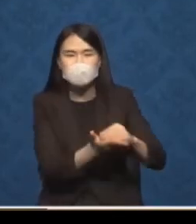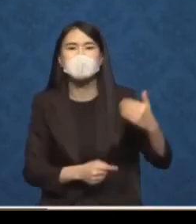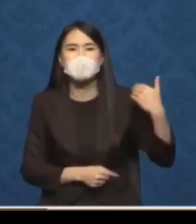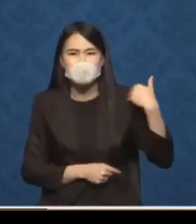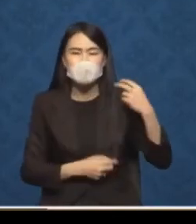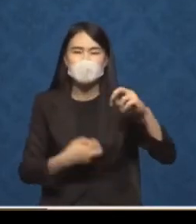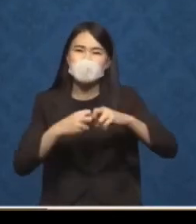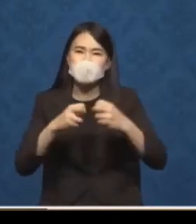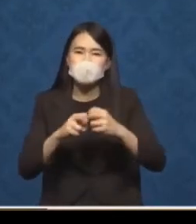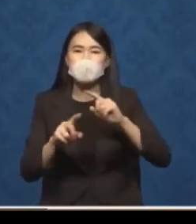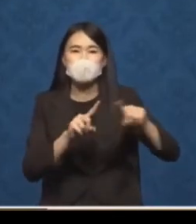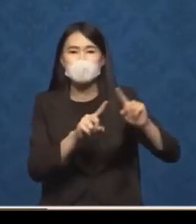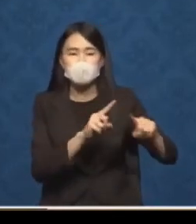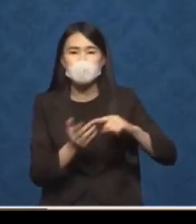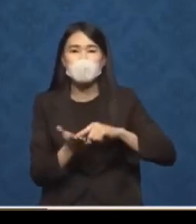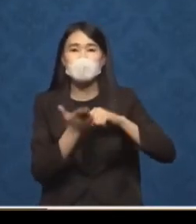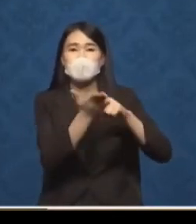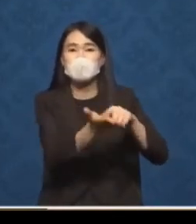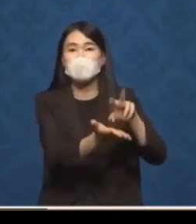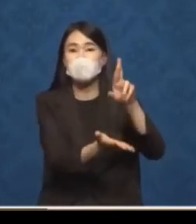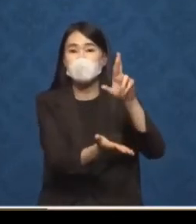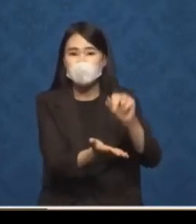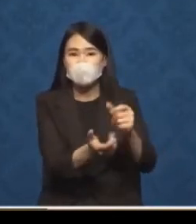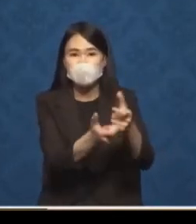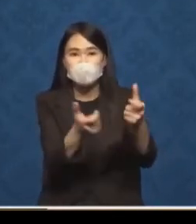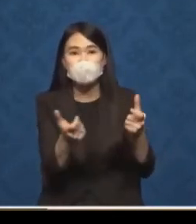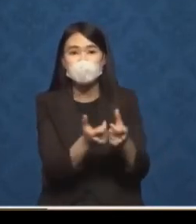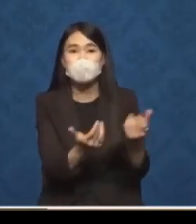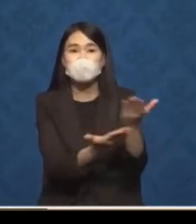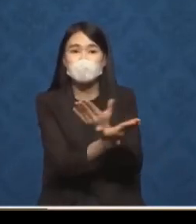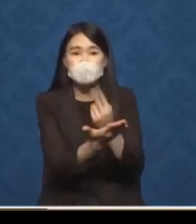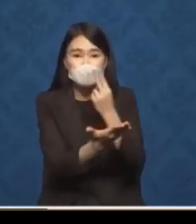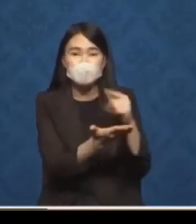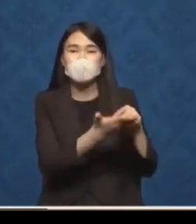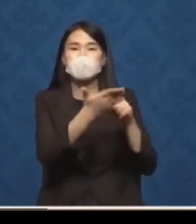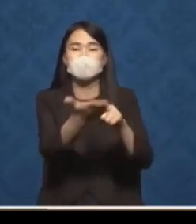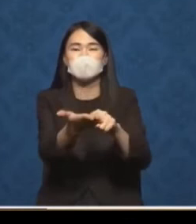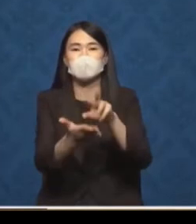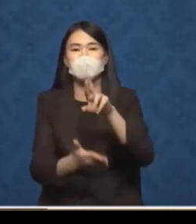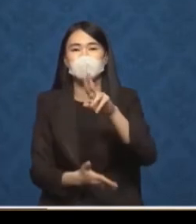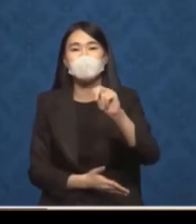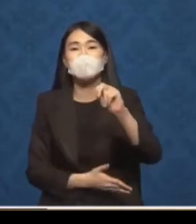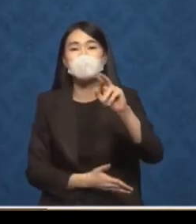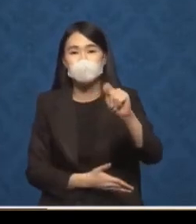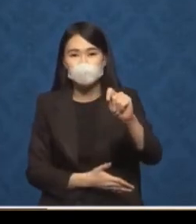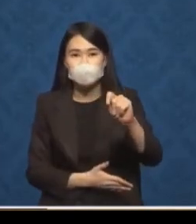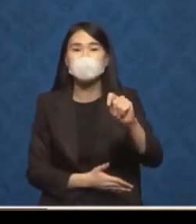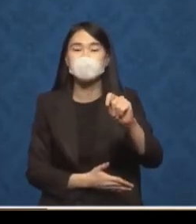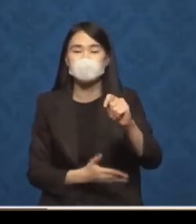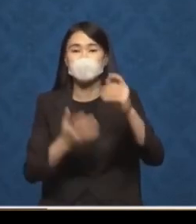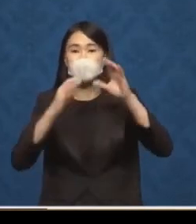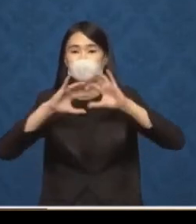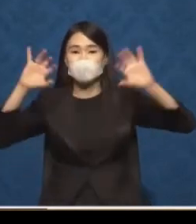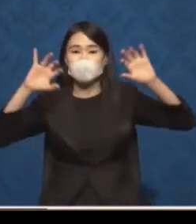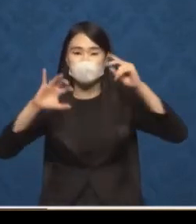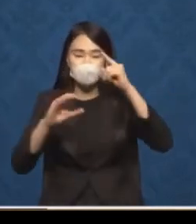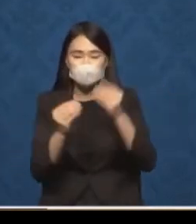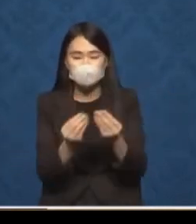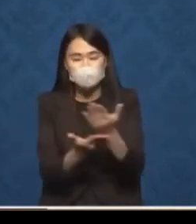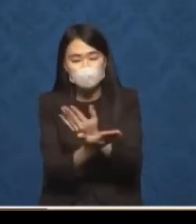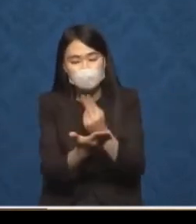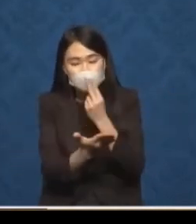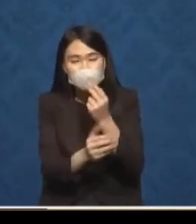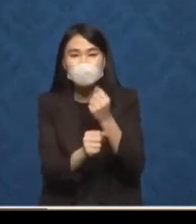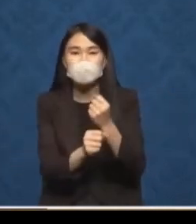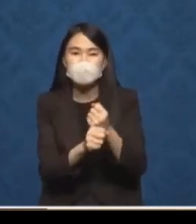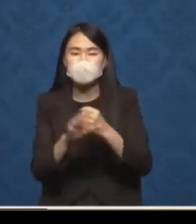รวมปัญหาเสนอต่อทางสภาผู้แทนราษฎรส่งไปยังคณะรัฐบาล